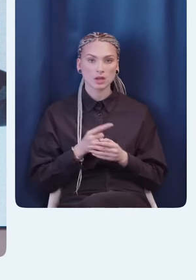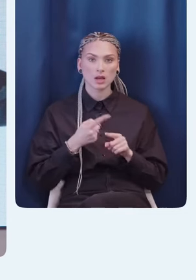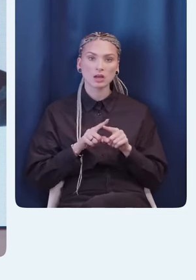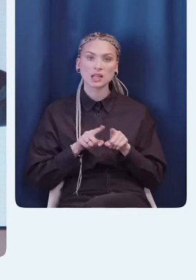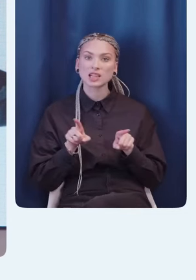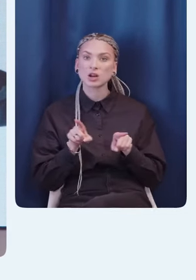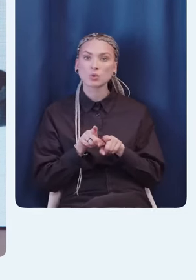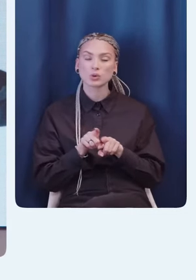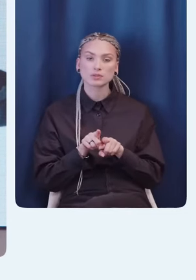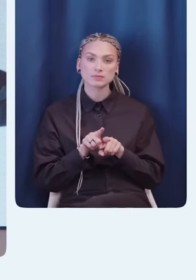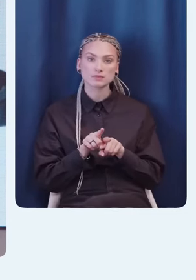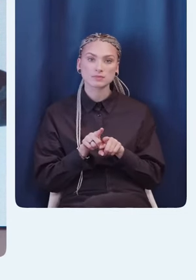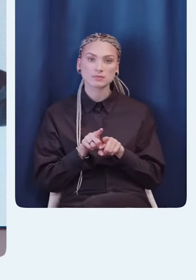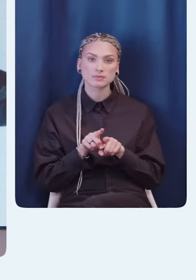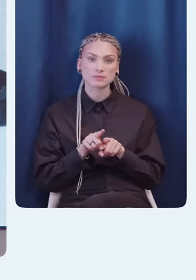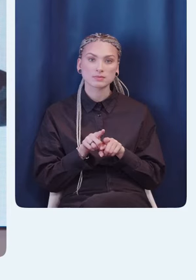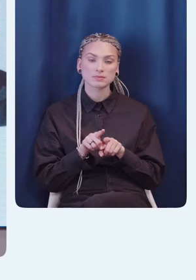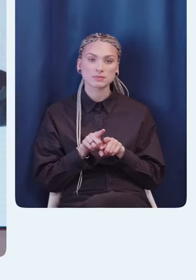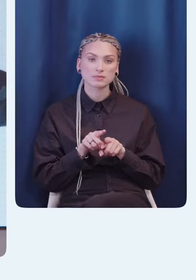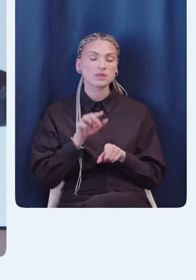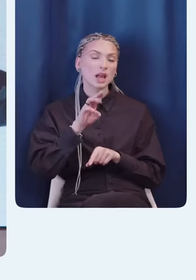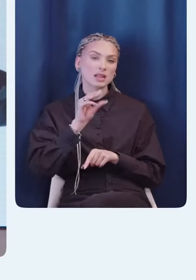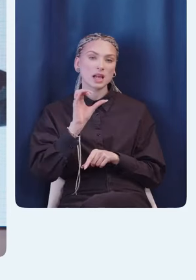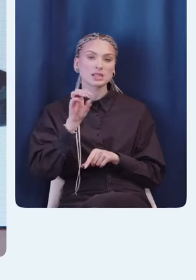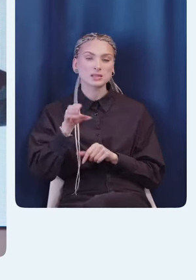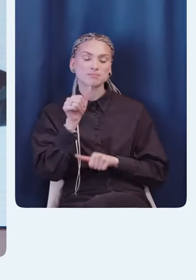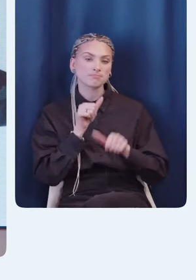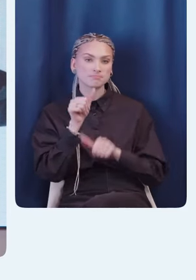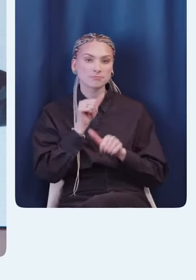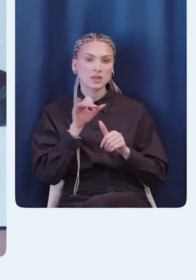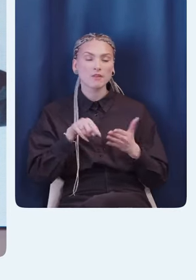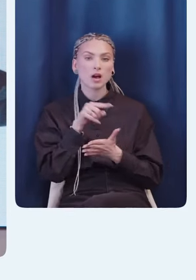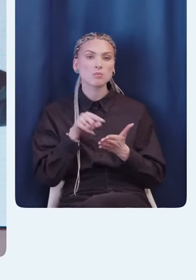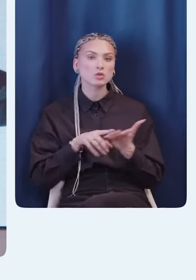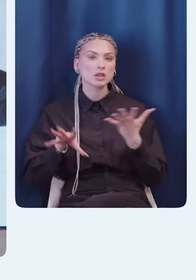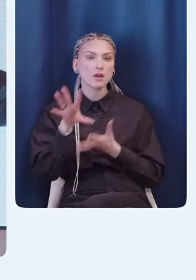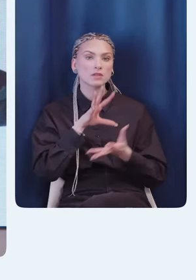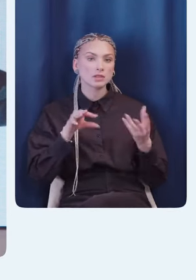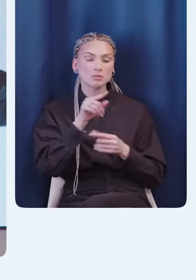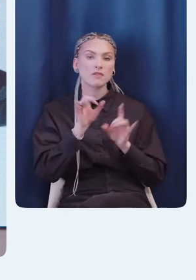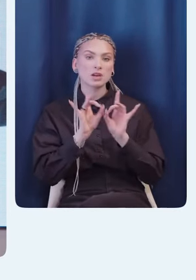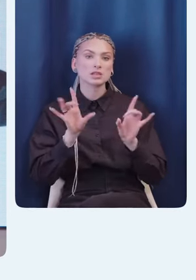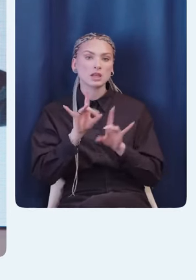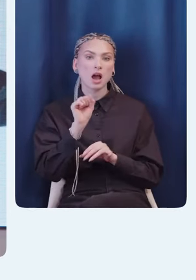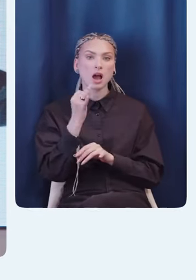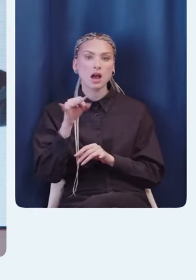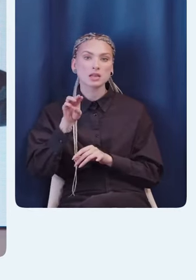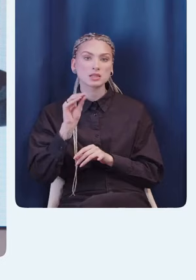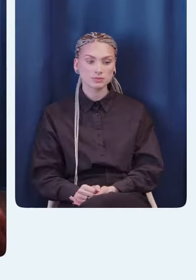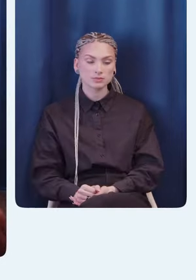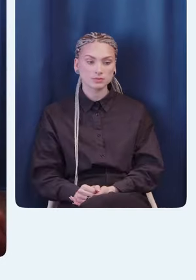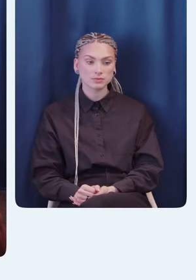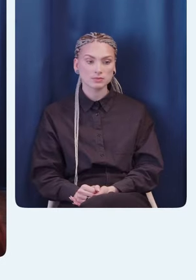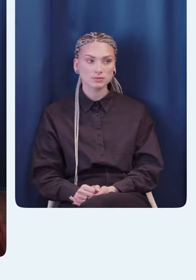линтер, а скорее тестировщик. Наверное, вопрос ко всем. Вы все рассказывали про UI-тесты. Может быть, сталкивались с